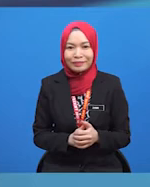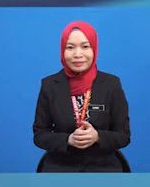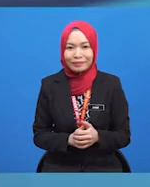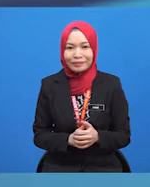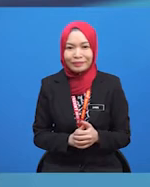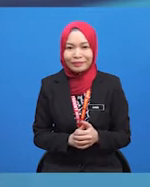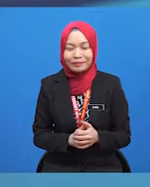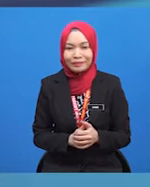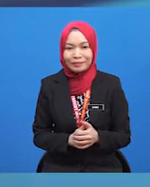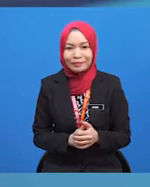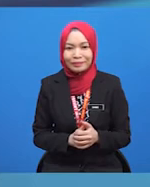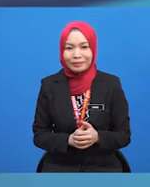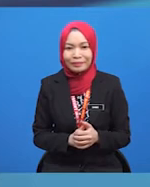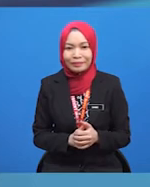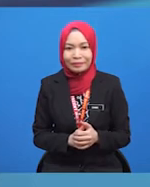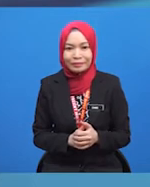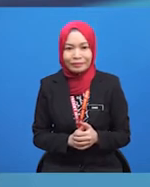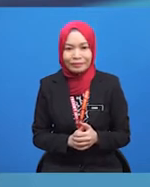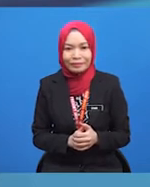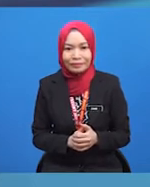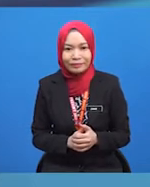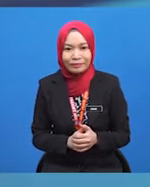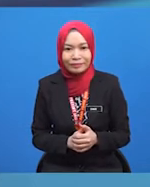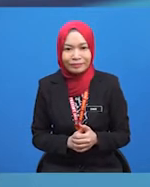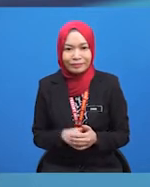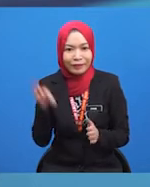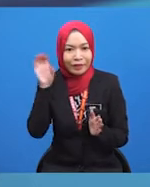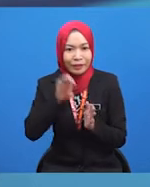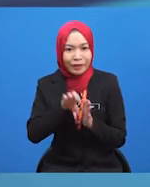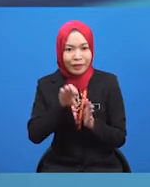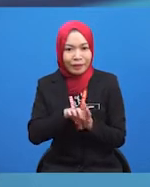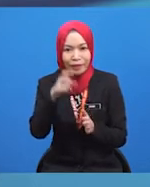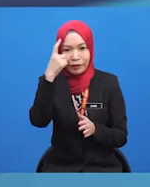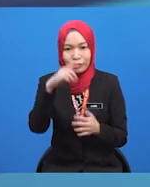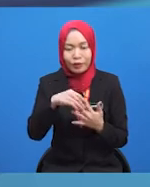yang cikgu telah sediakan untuk murid-murid di sini ialah